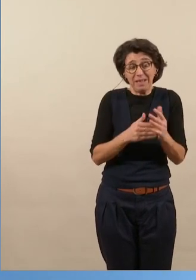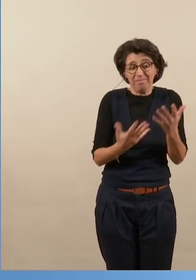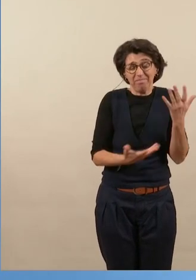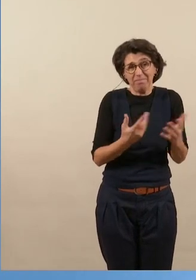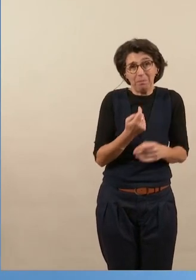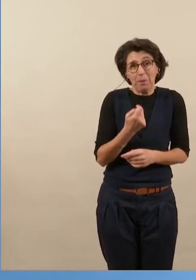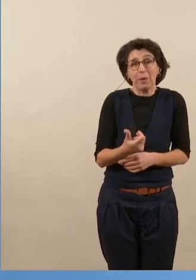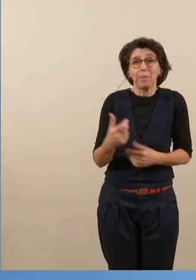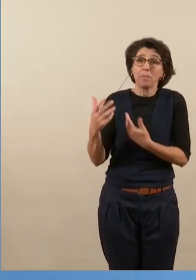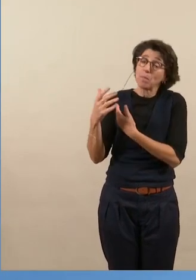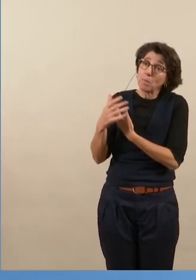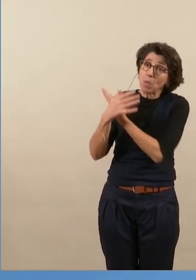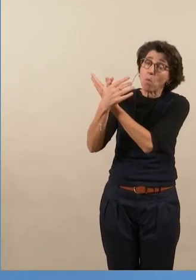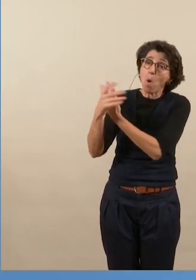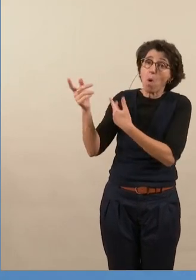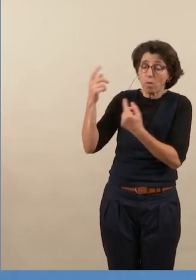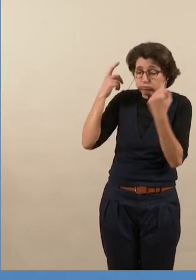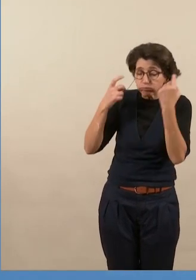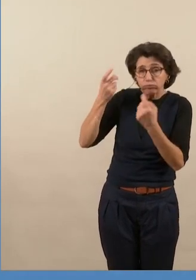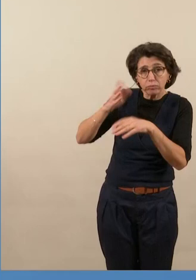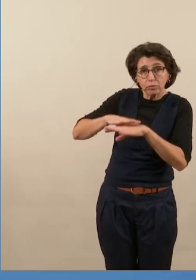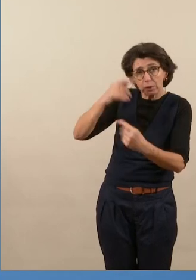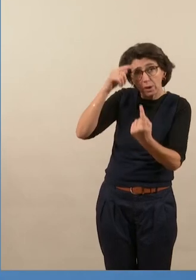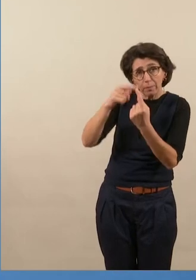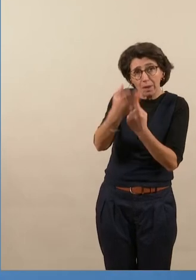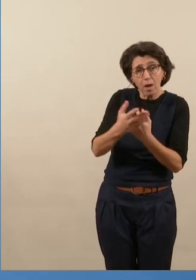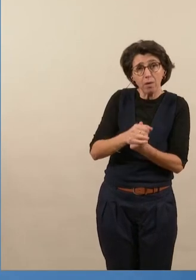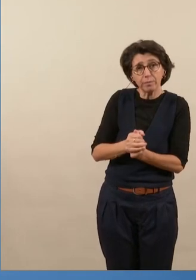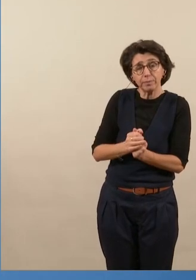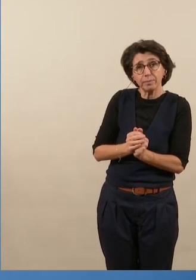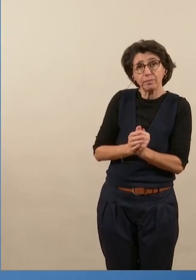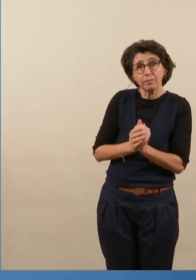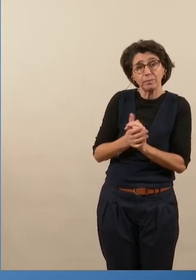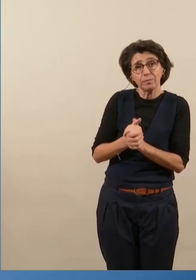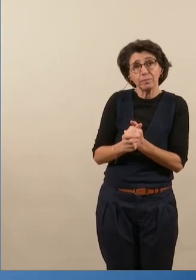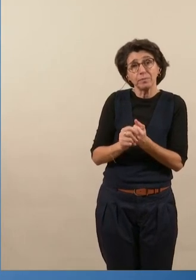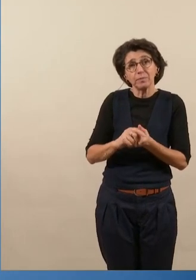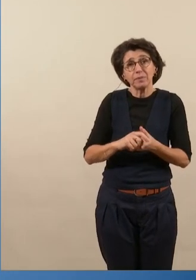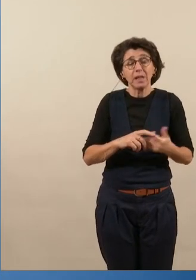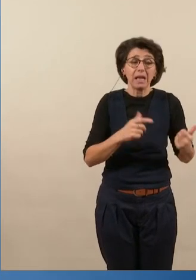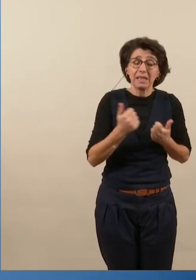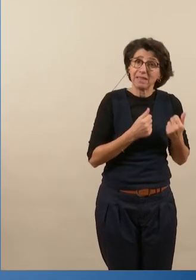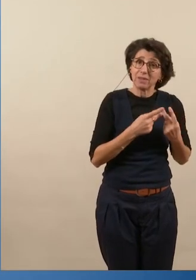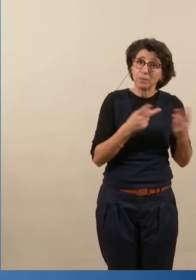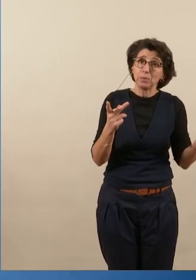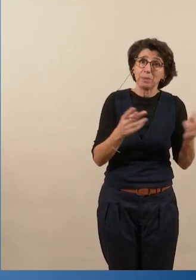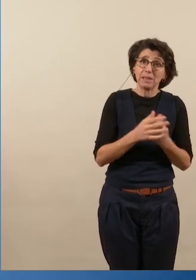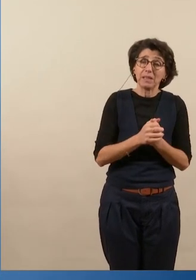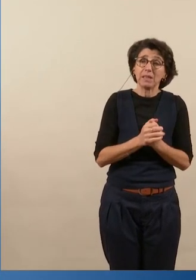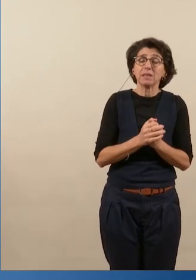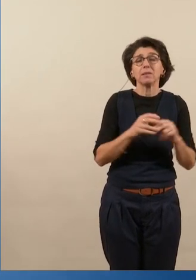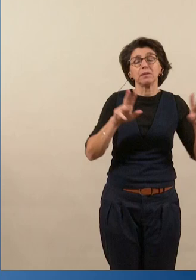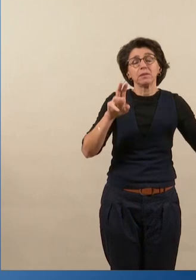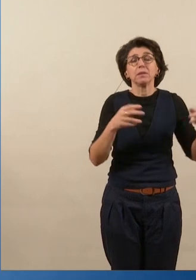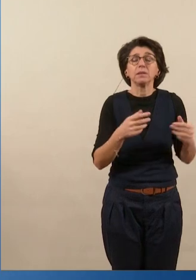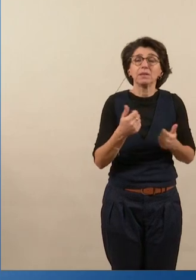métropole qui qui travaille sur ces questions et bien vous avez le service public de l'efficacité énergétique et de